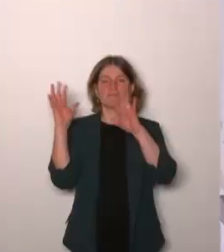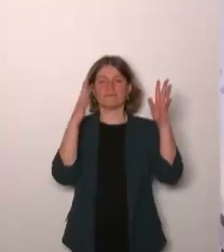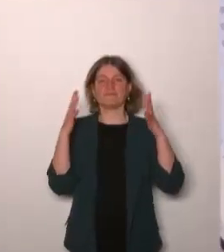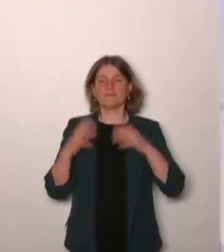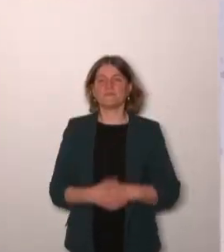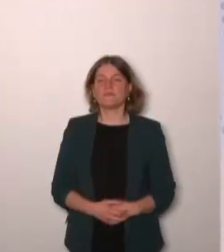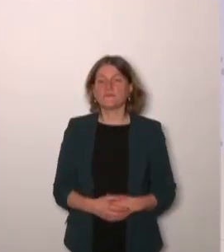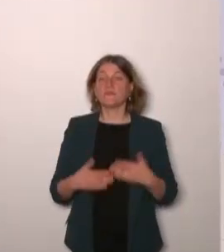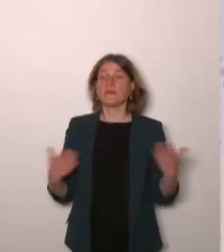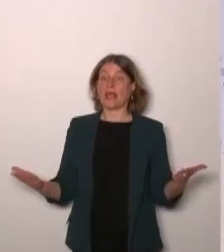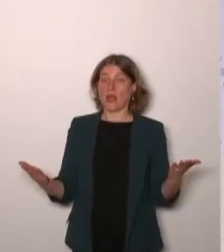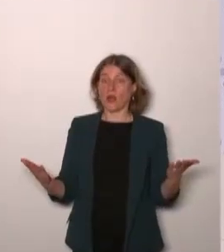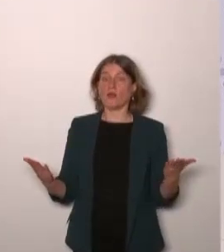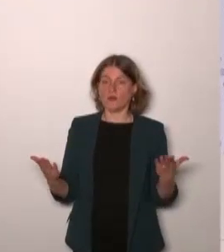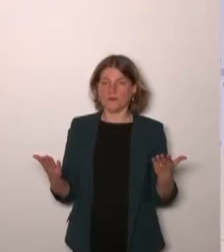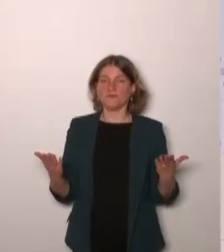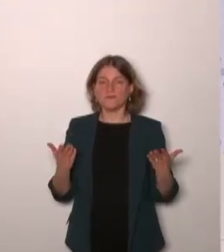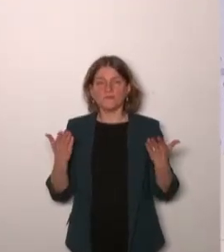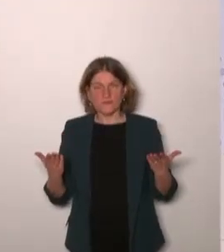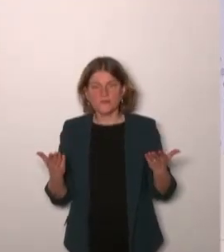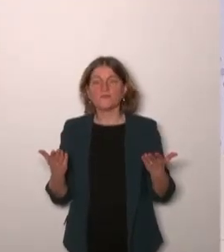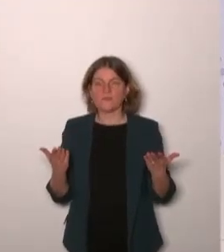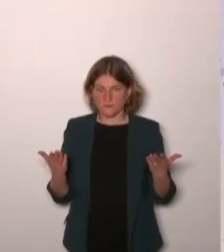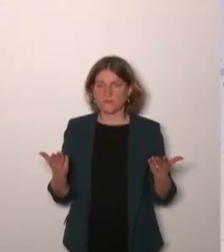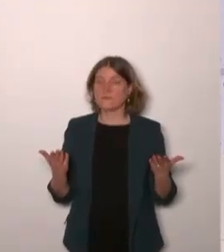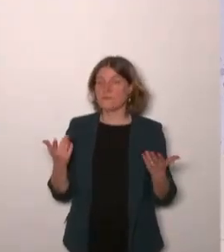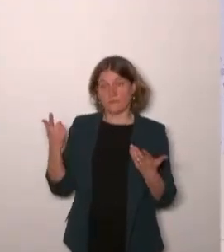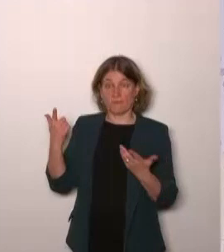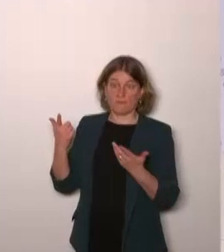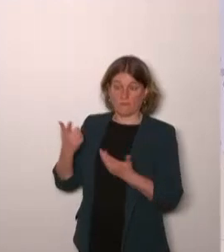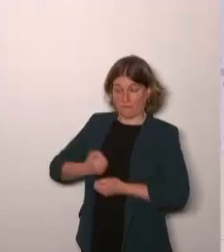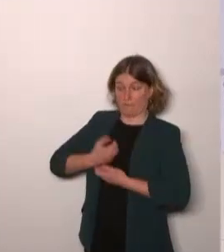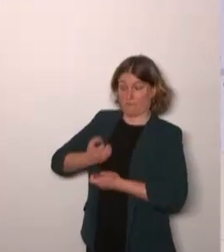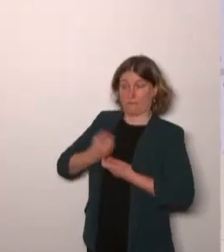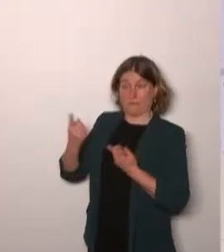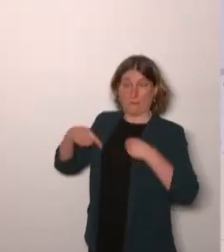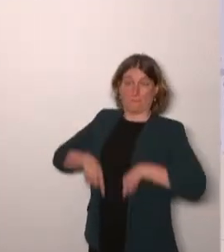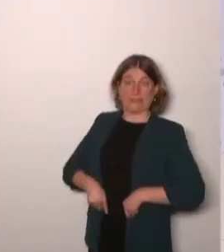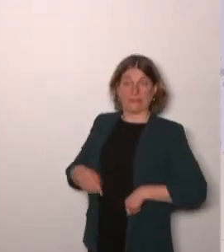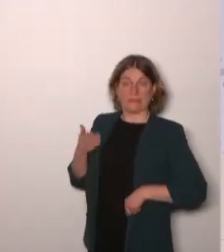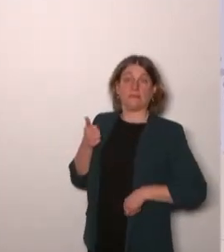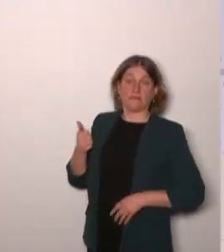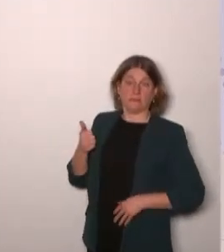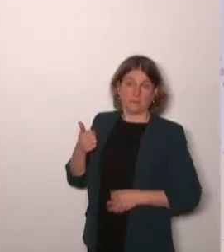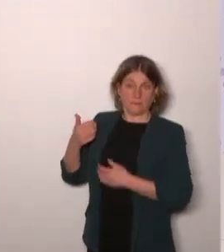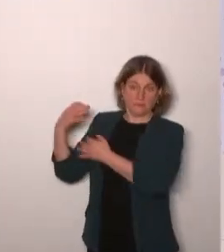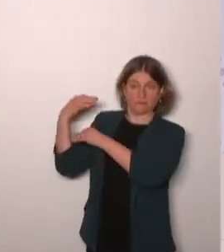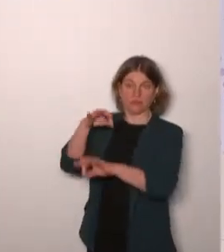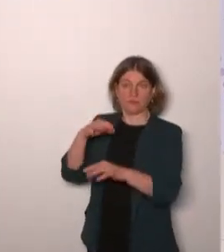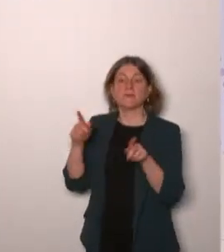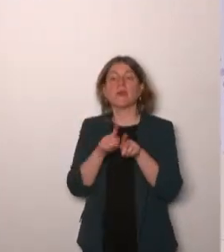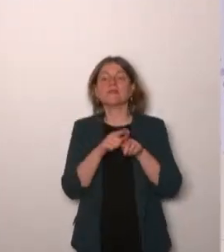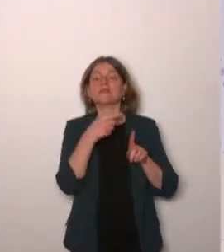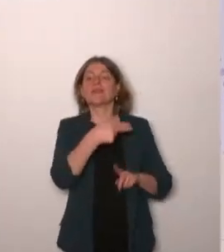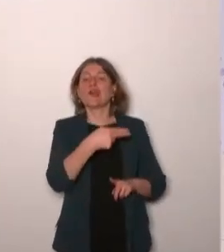Alors, vous l'avez entendu dans la bouche de la ministre, vous l'avez entendu aussi dans les propos de